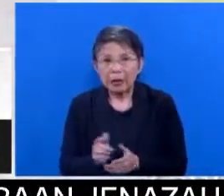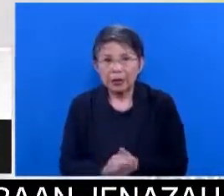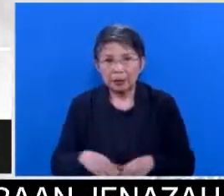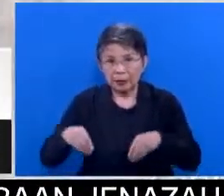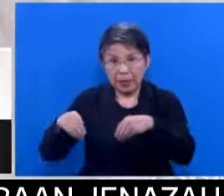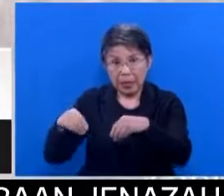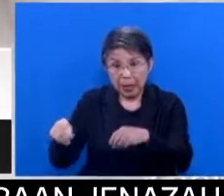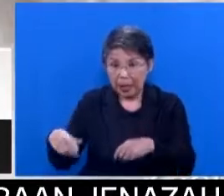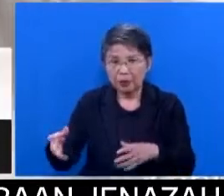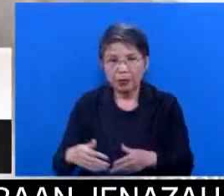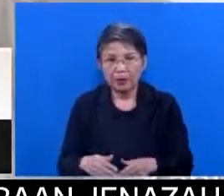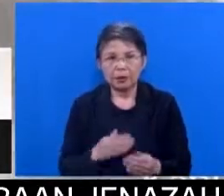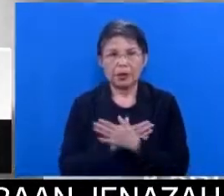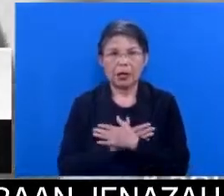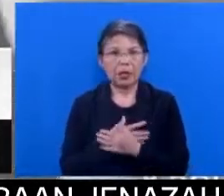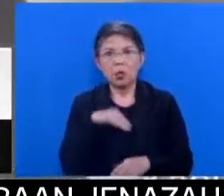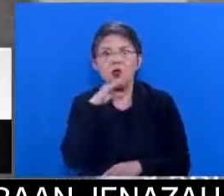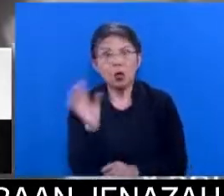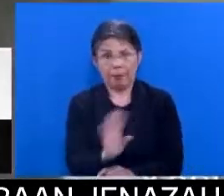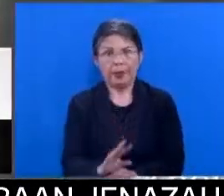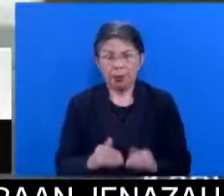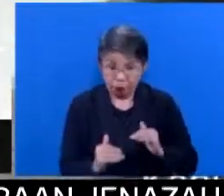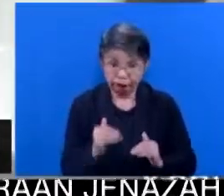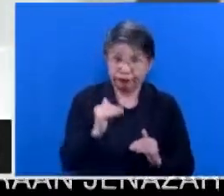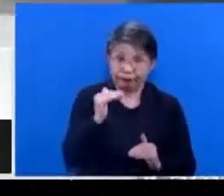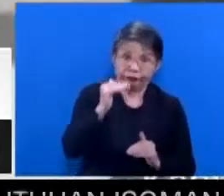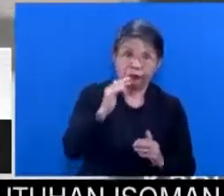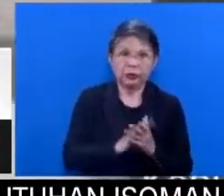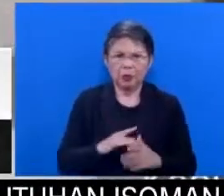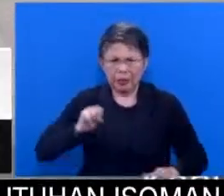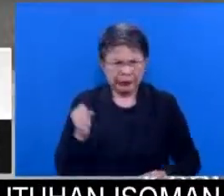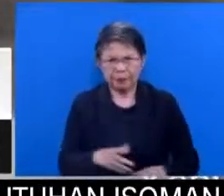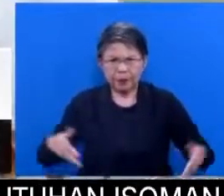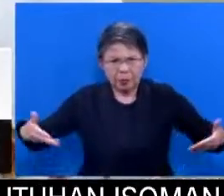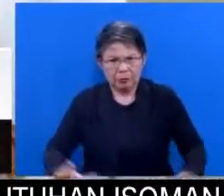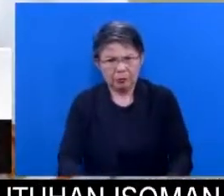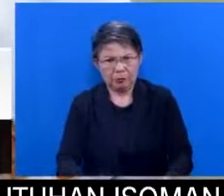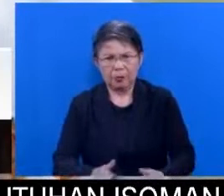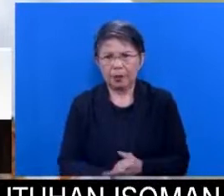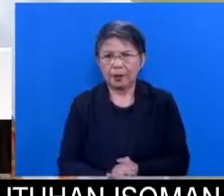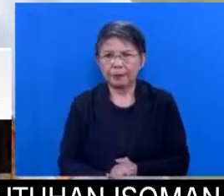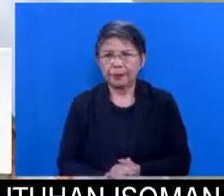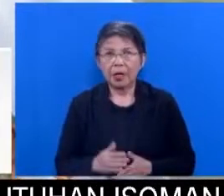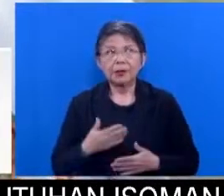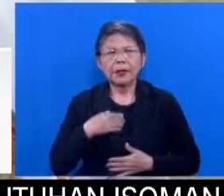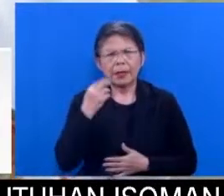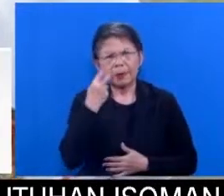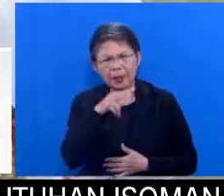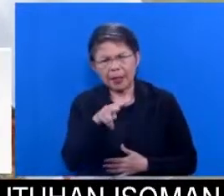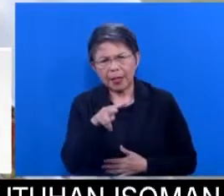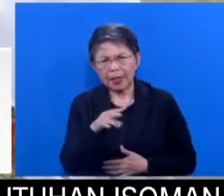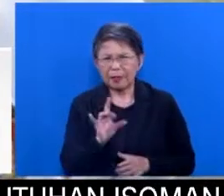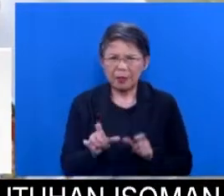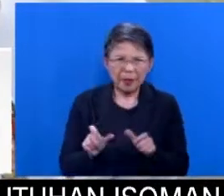pedagang, sementara jenazah pasien COVID-19 terus meningkat dan mendesak untuk segera dimakamkan. Kebutuhan peti kita melihat kasus